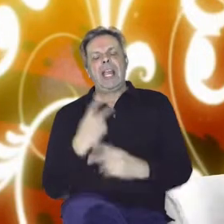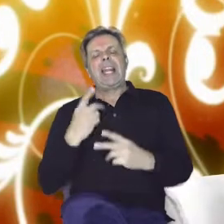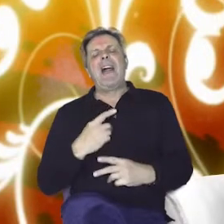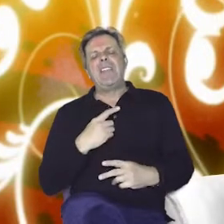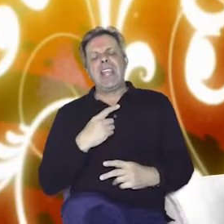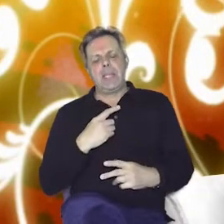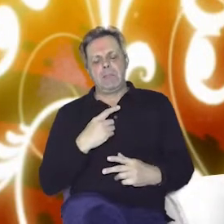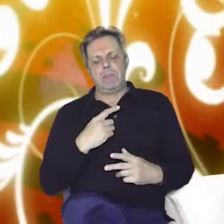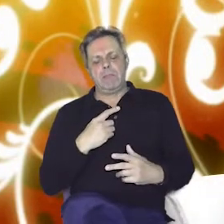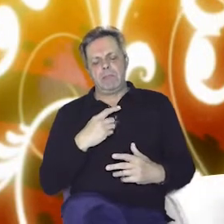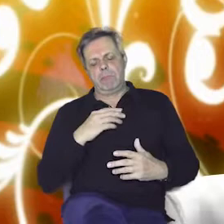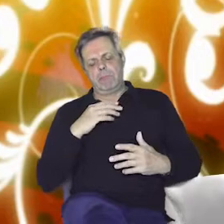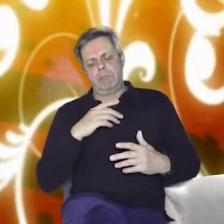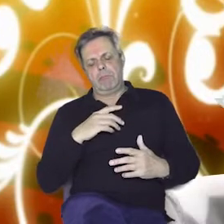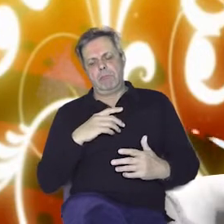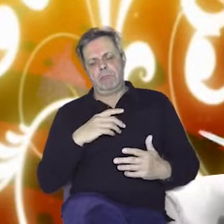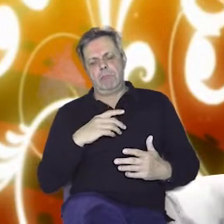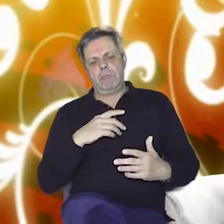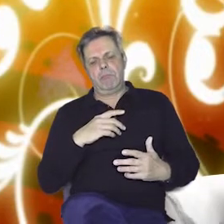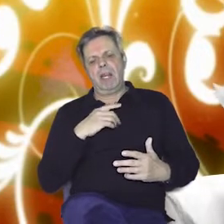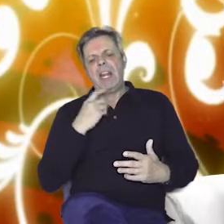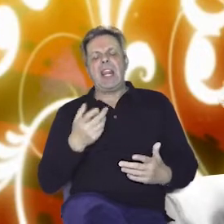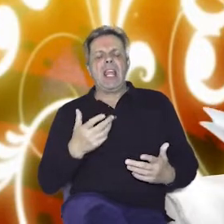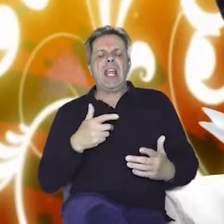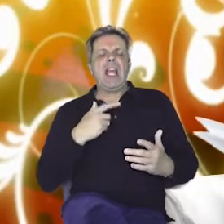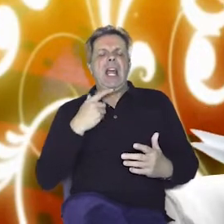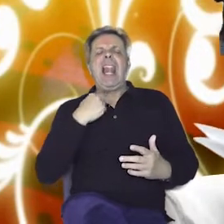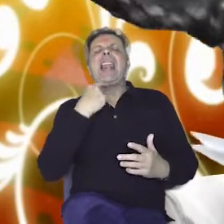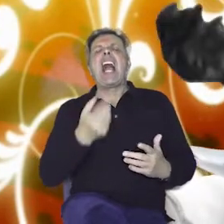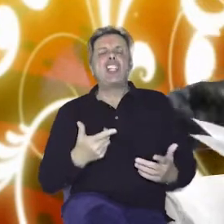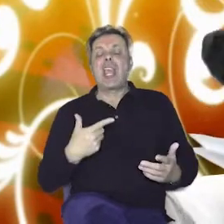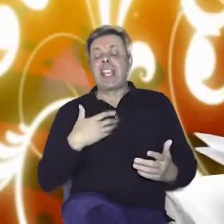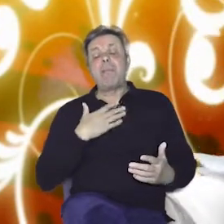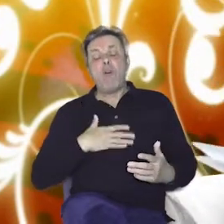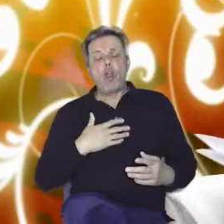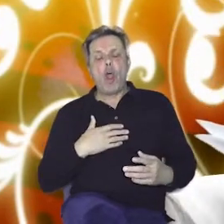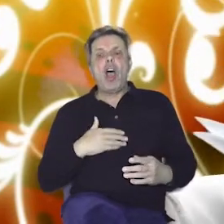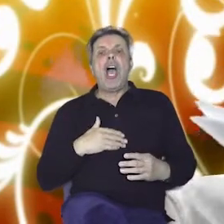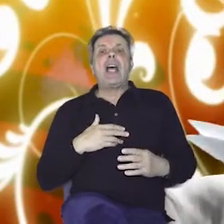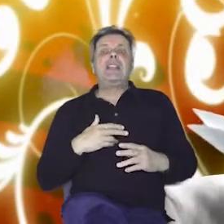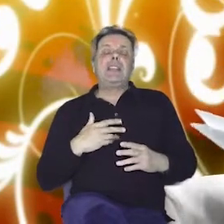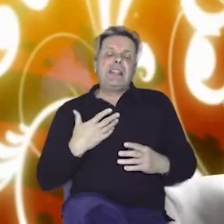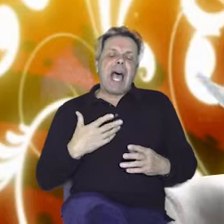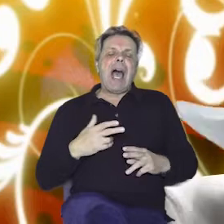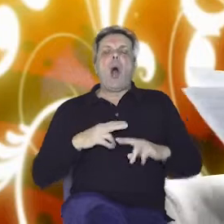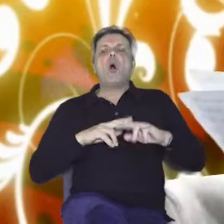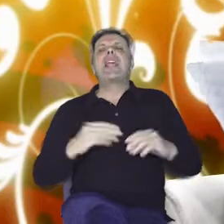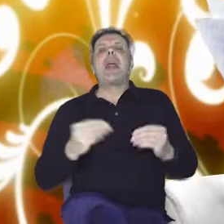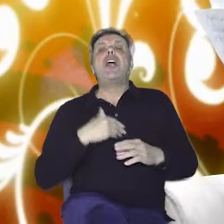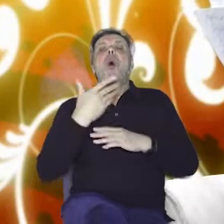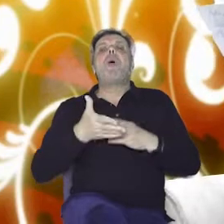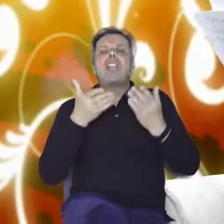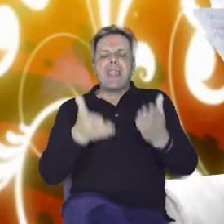htio, kad bi poslije njega ostalo nešto što je on dobro napravio, zapamtljivo, jer